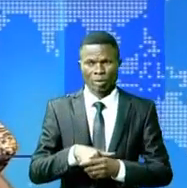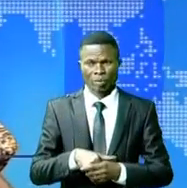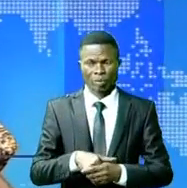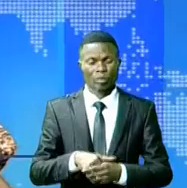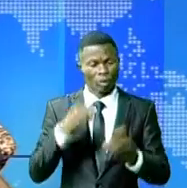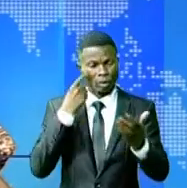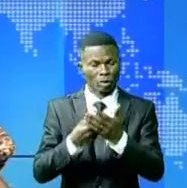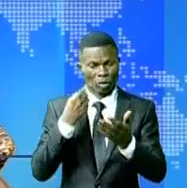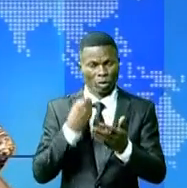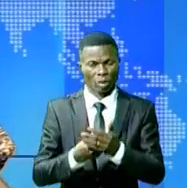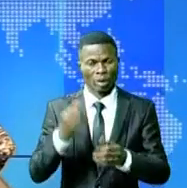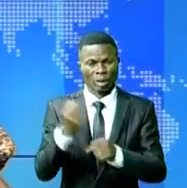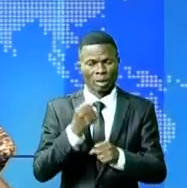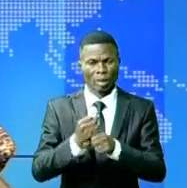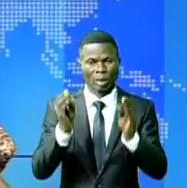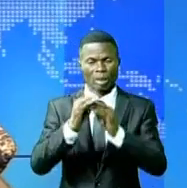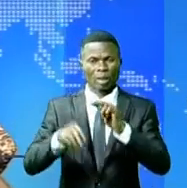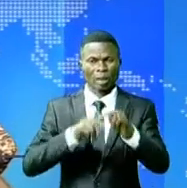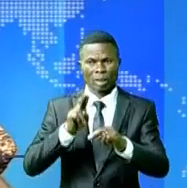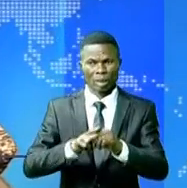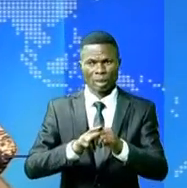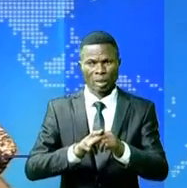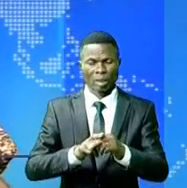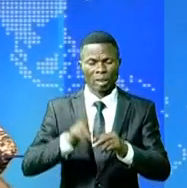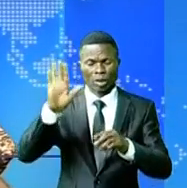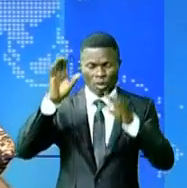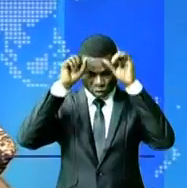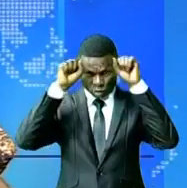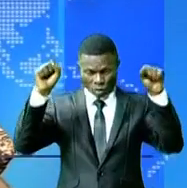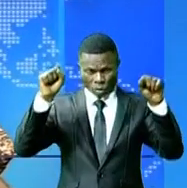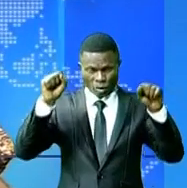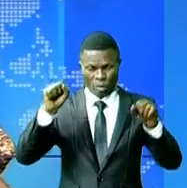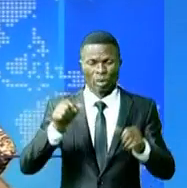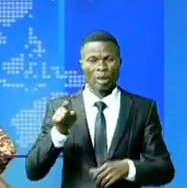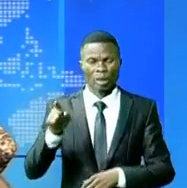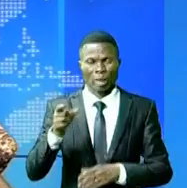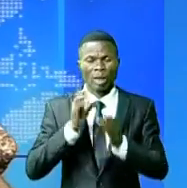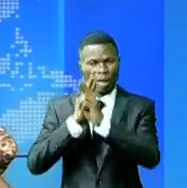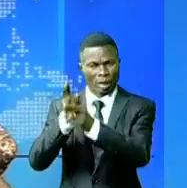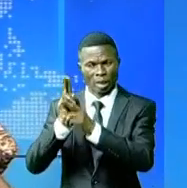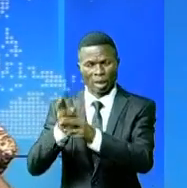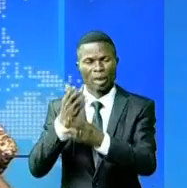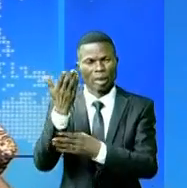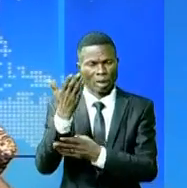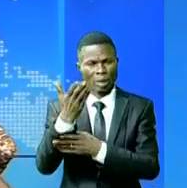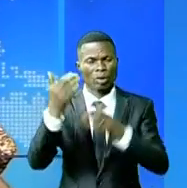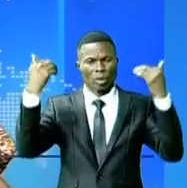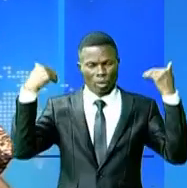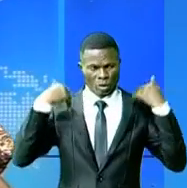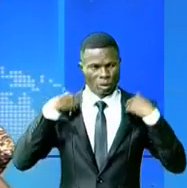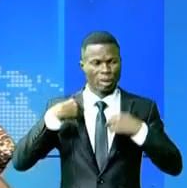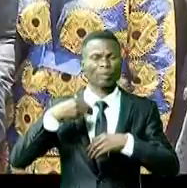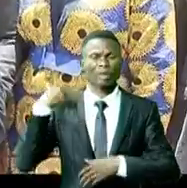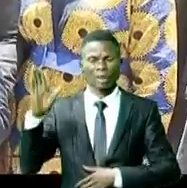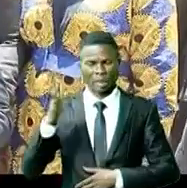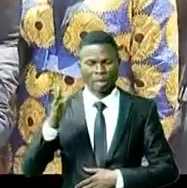le constat de la mission de l'Assemblée nationale conduite par son président, l'honorable Gilbert Bokungu, qui interpelle les autorités